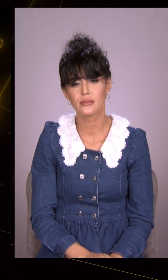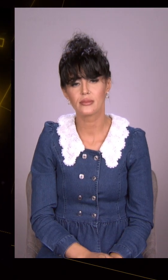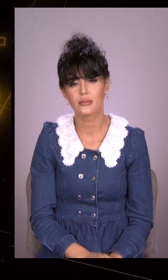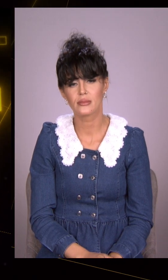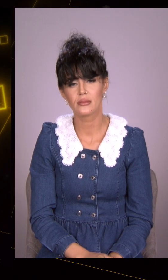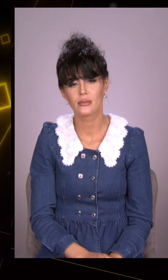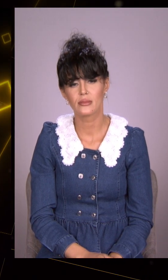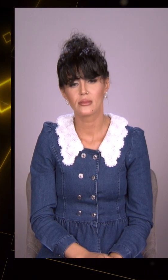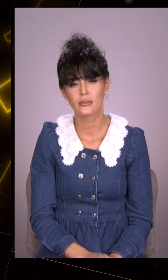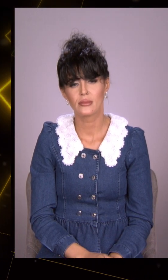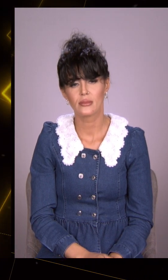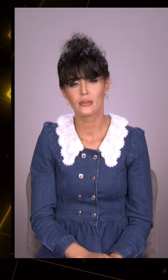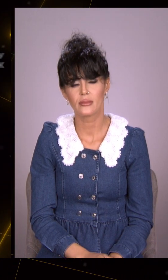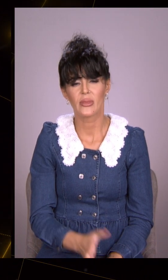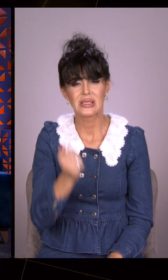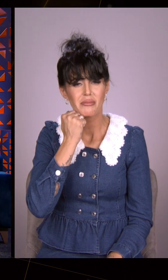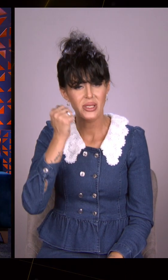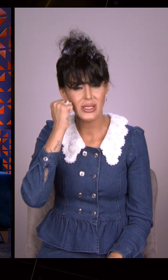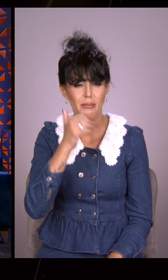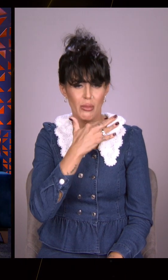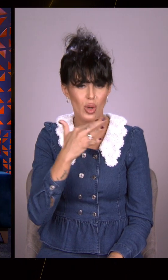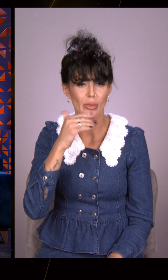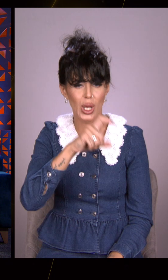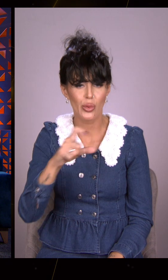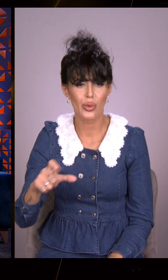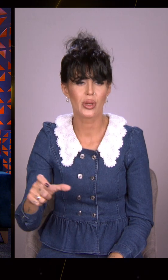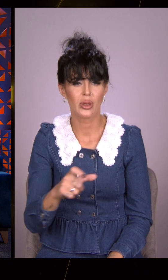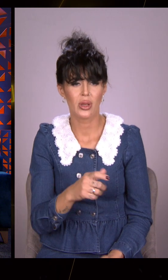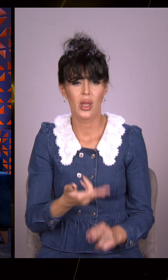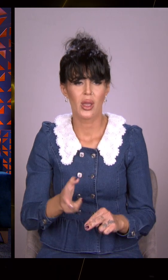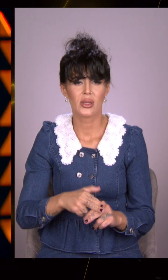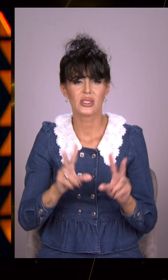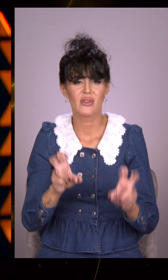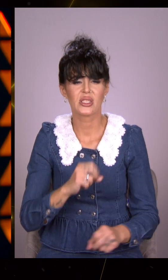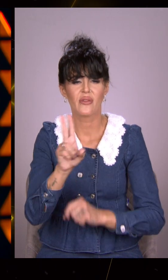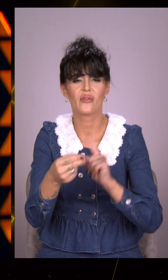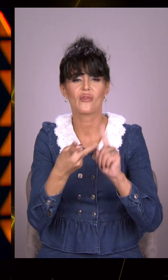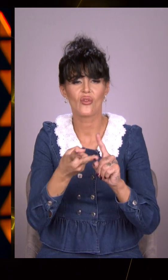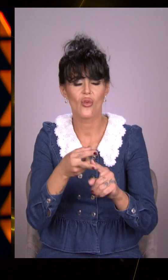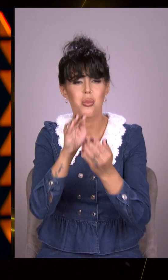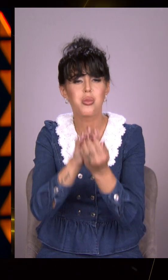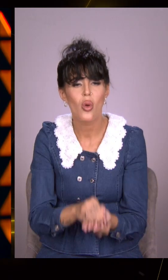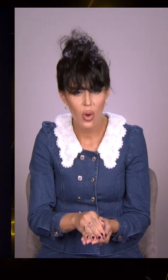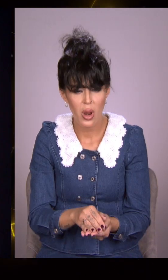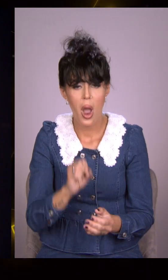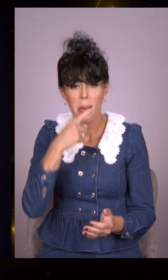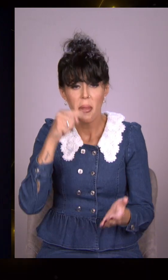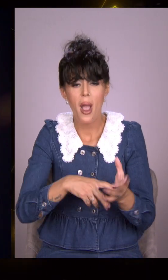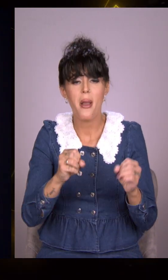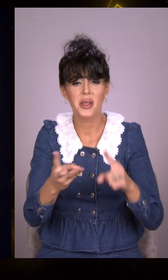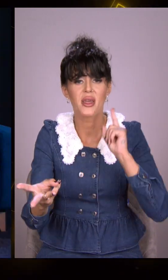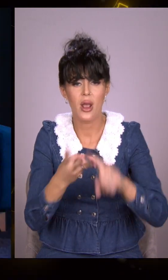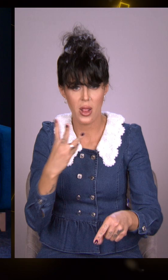Дякувати, люди повиходили, хто міг. Це були другі похорони вашої другі, доньки. Да. Як сталося третє